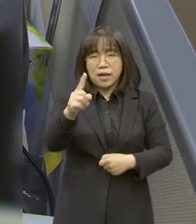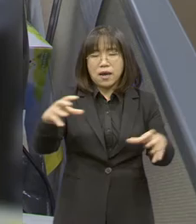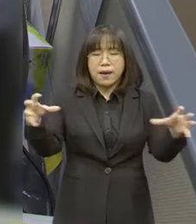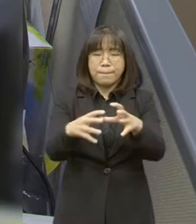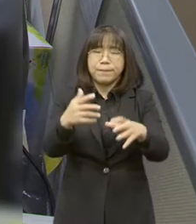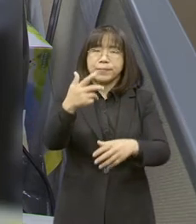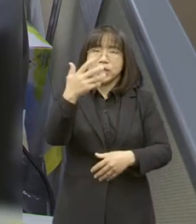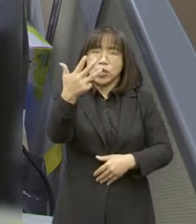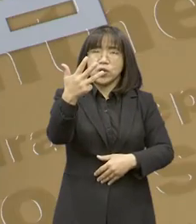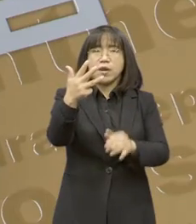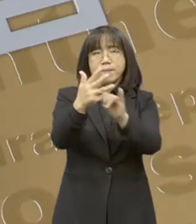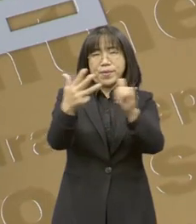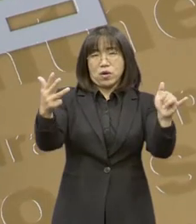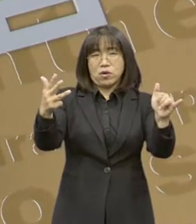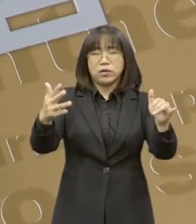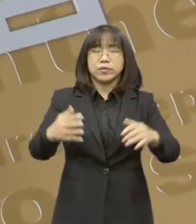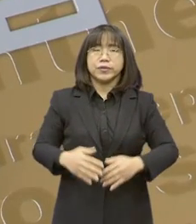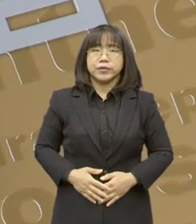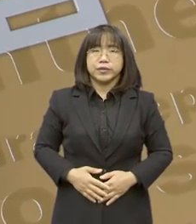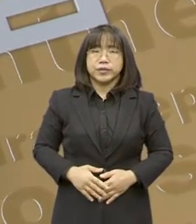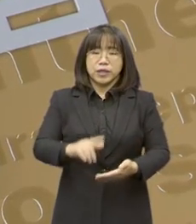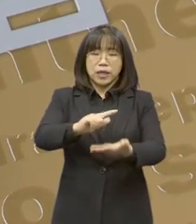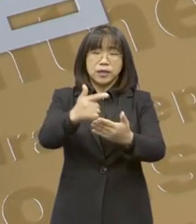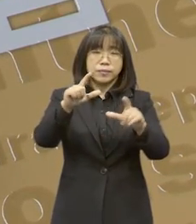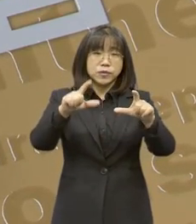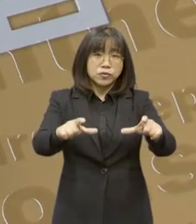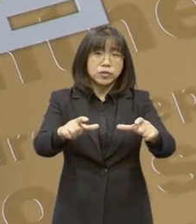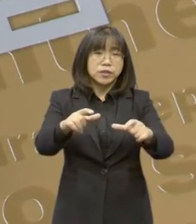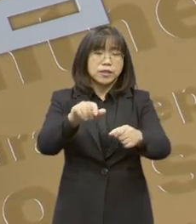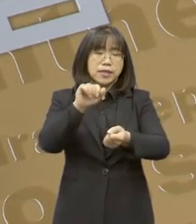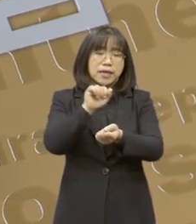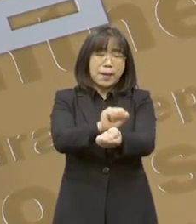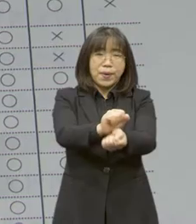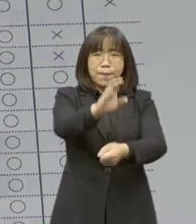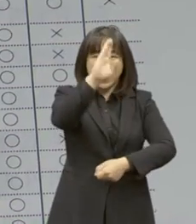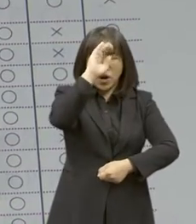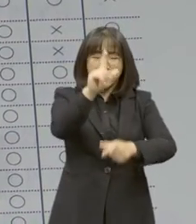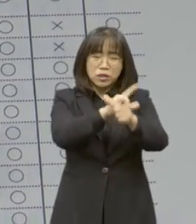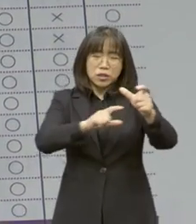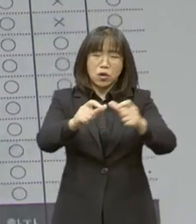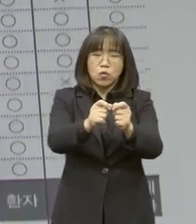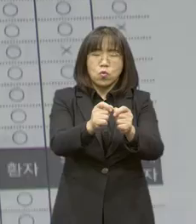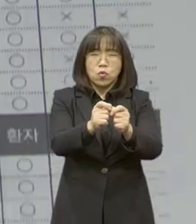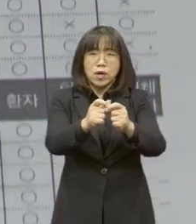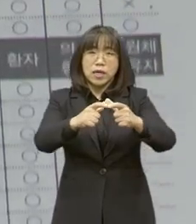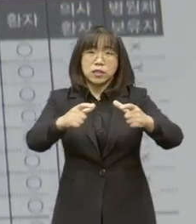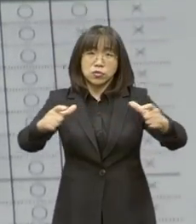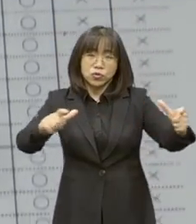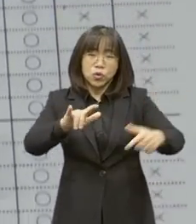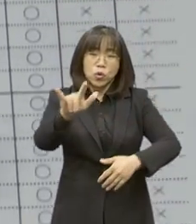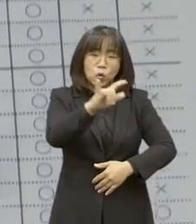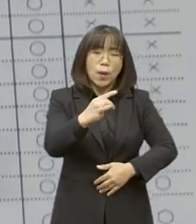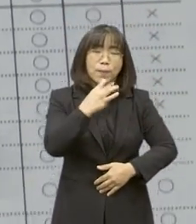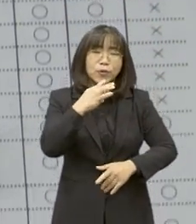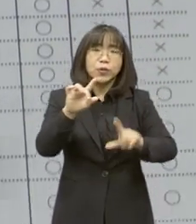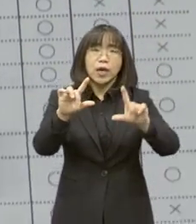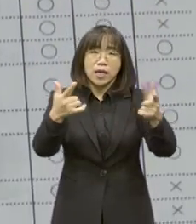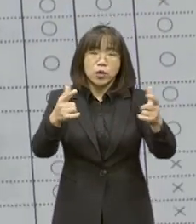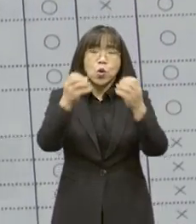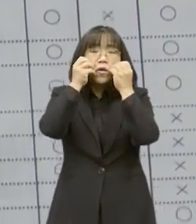구성됐습니다 강서구는 앞으로 감염병 관리 전담 인력도 확충에 코로나 7 뿐 아니라